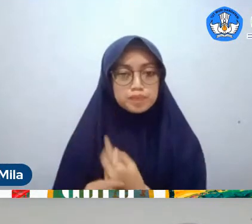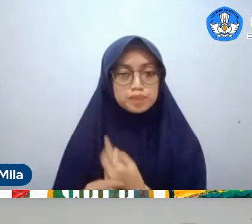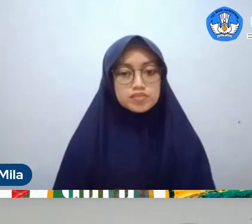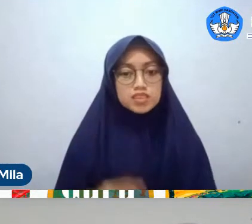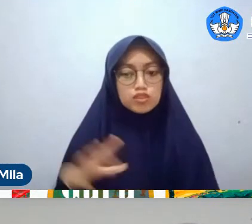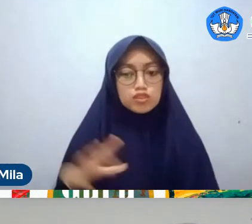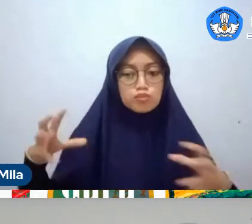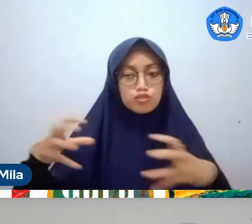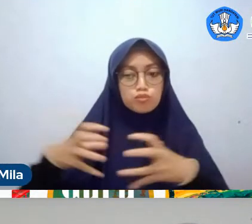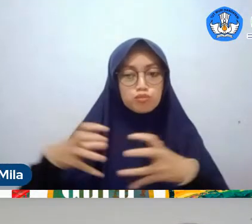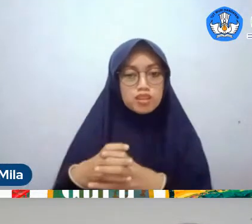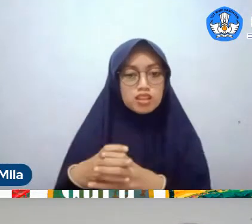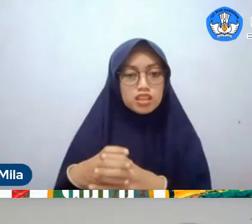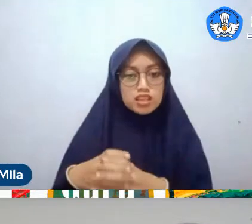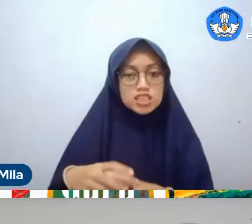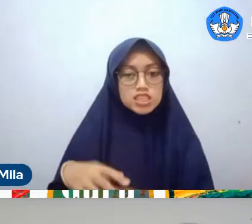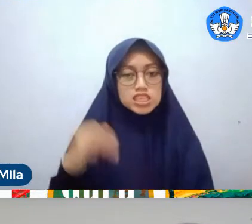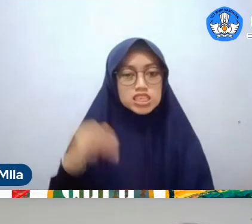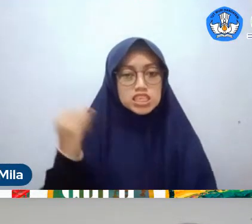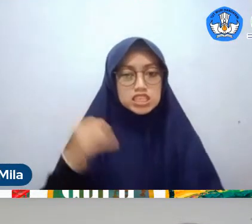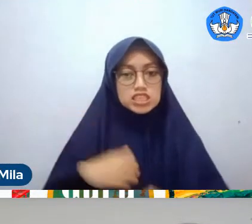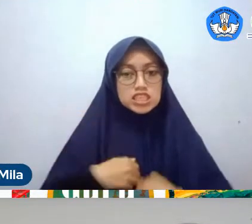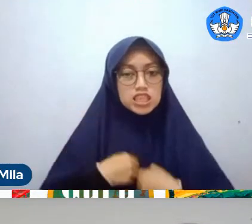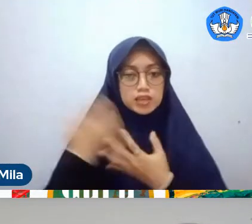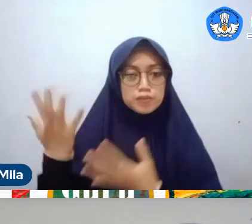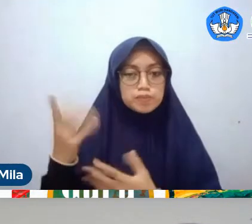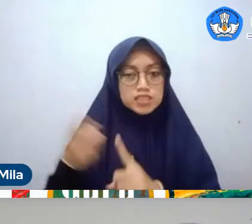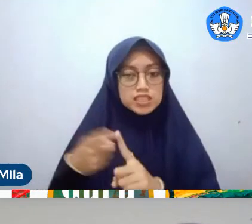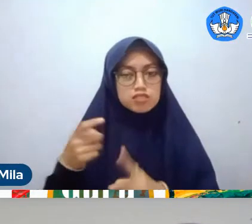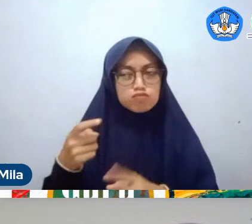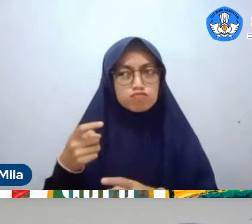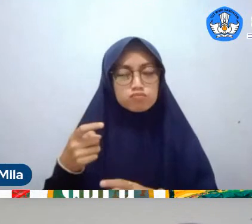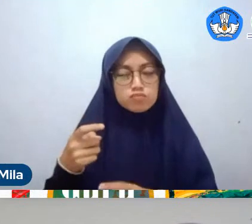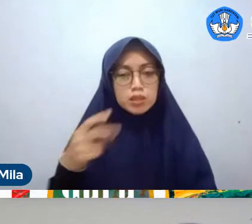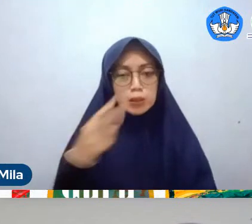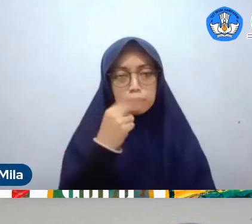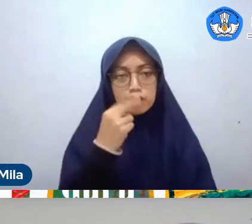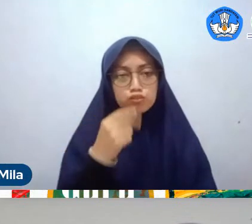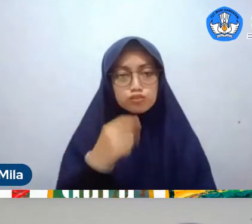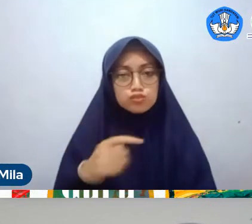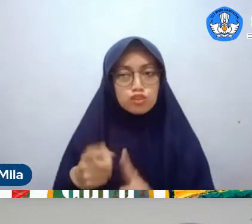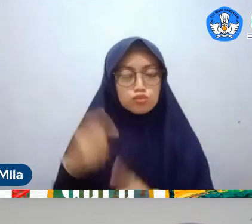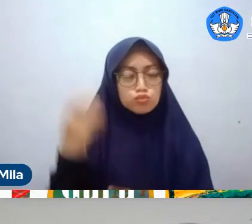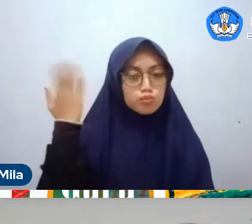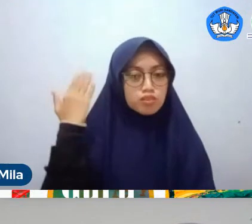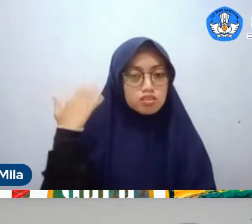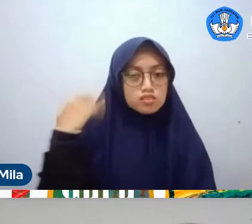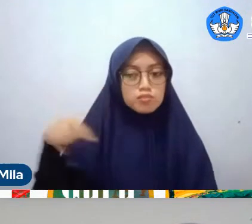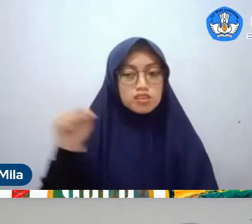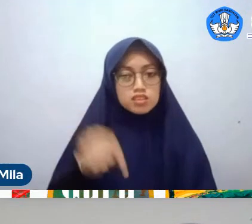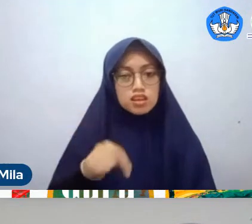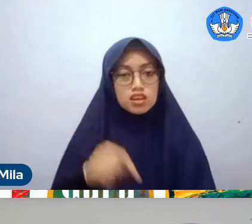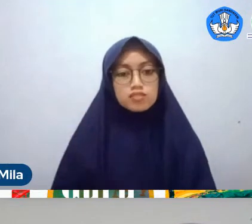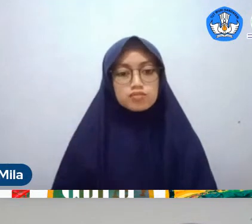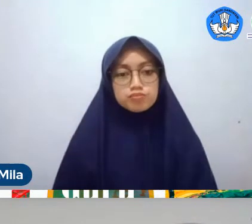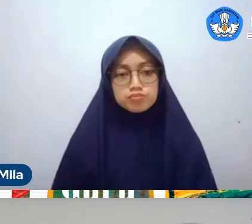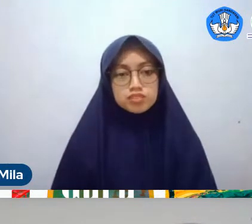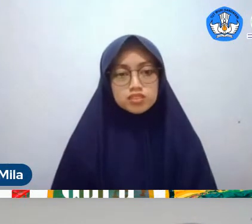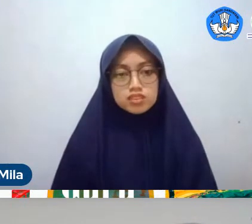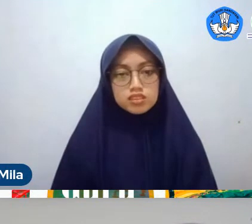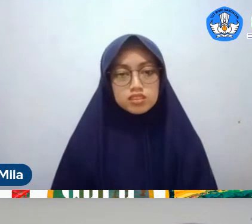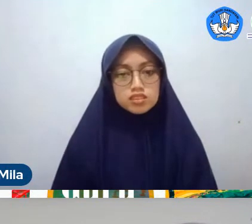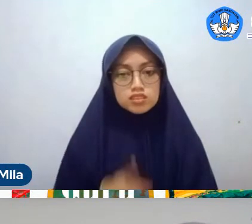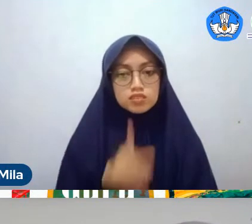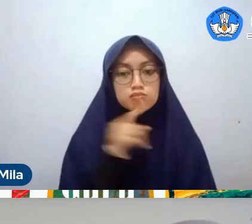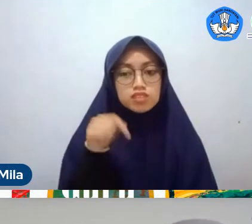Islam Paramarta dan koordinator sektor Bandung dari 2019 hingga sekarang, karena sebelumnya beliau ini bekerja di Bank Muamalat